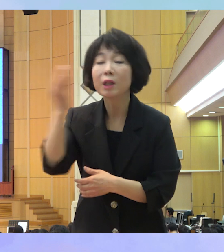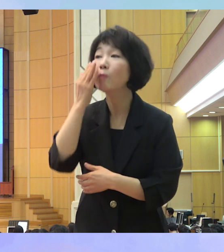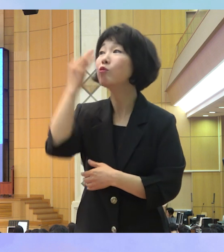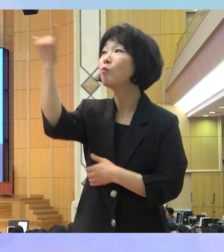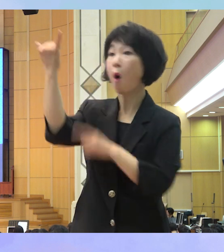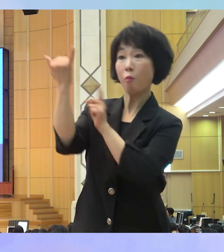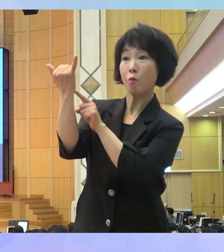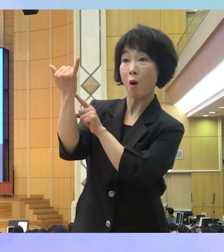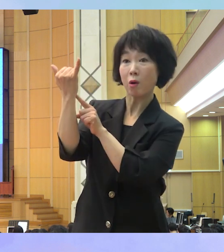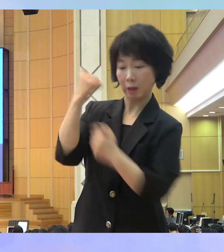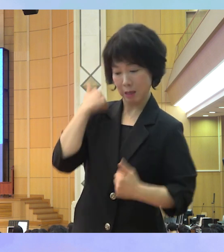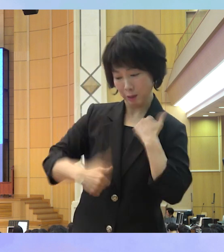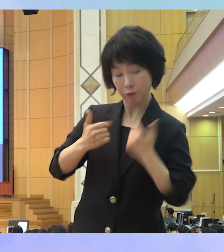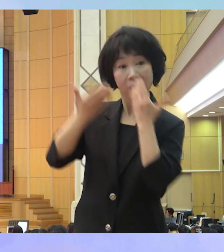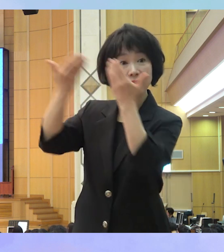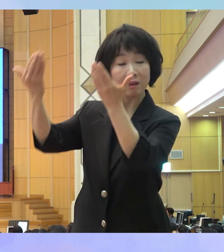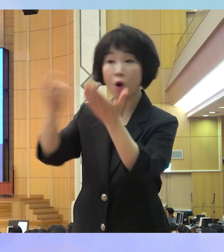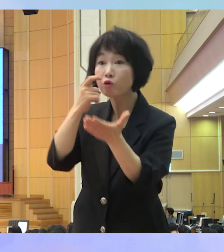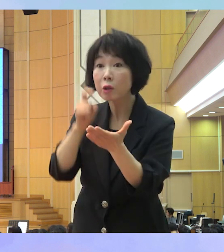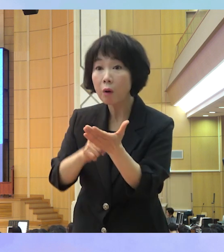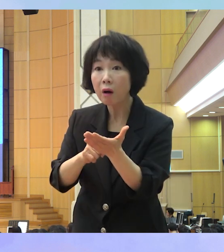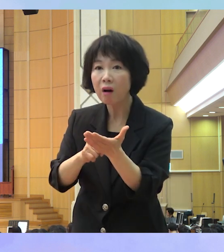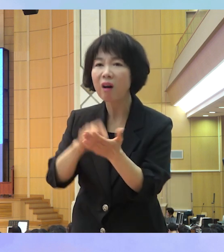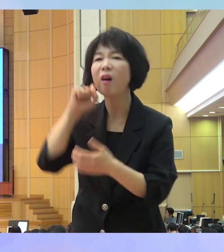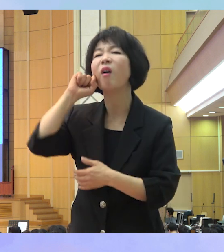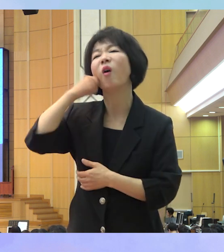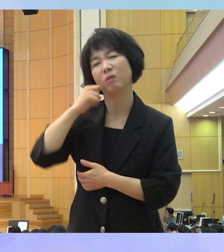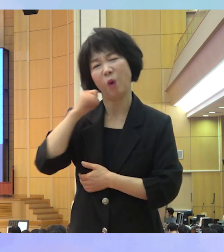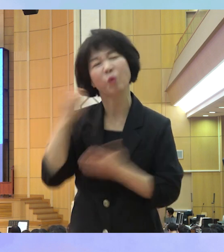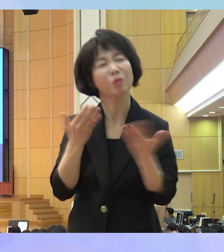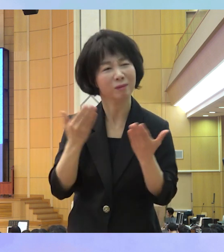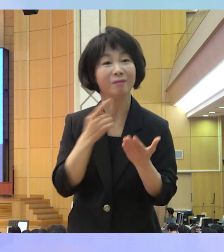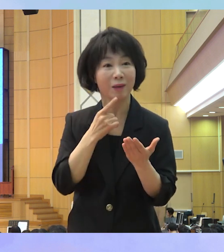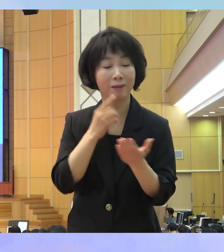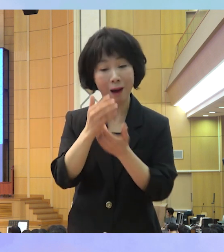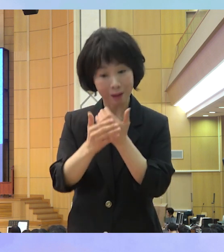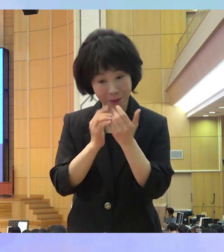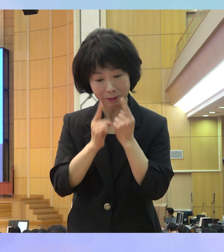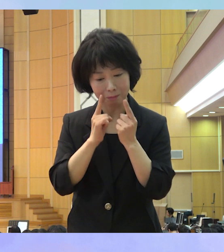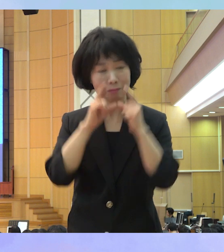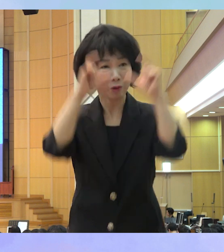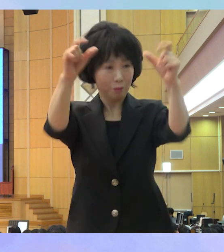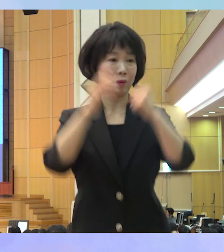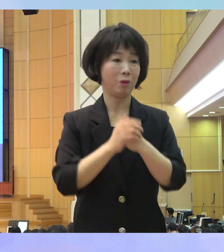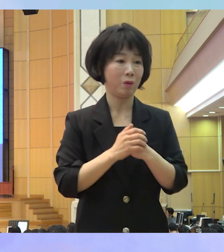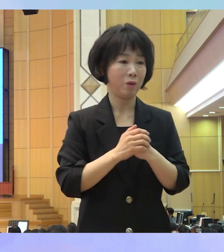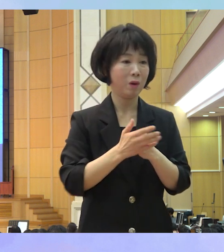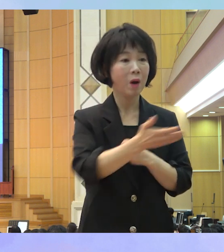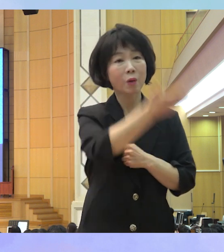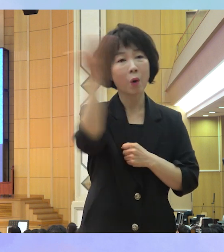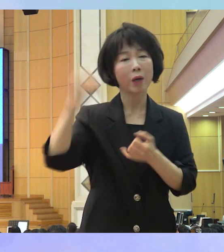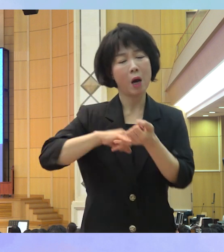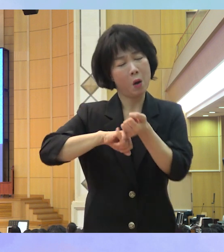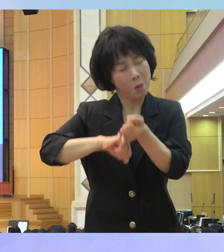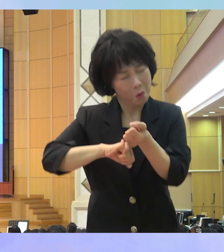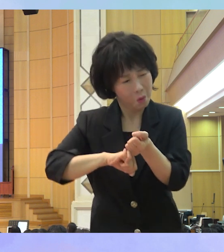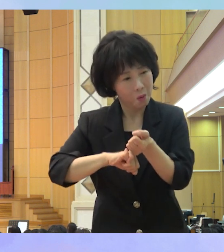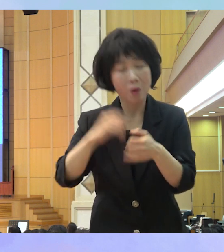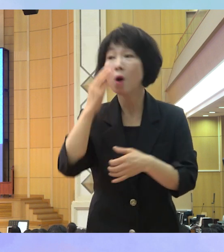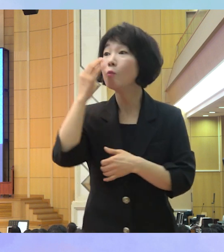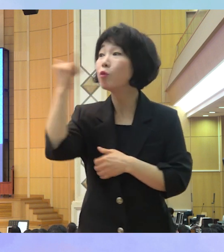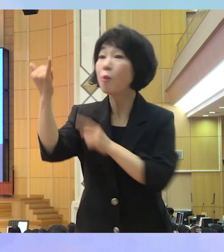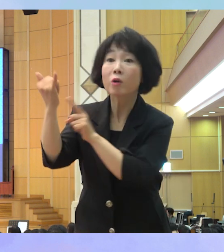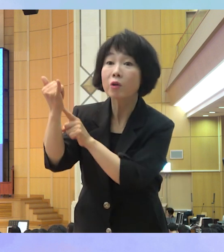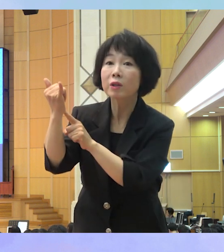게 생각보다는 어렵습니다. 생각보다 어려운데 성경은 이렇게 얘기해요. 어떻게 해드리는 게